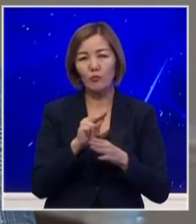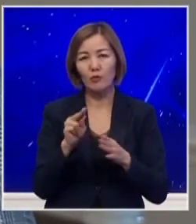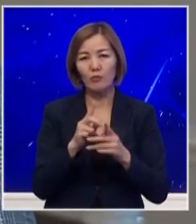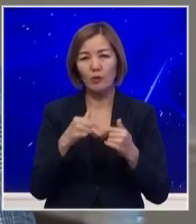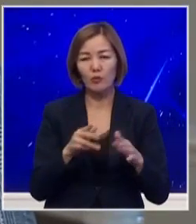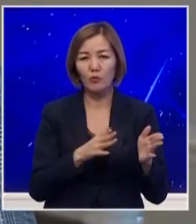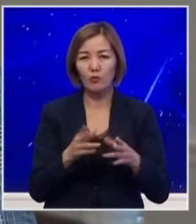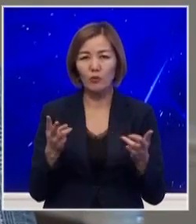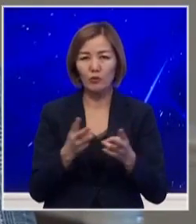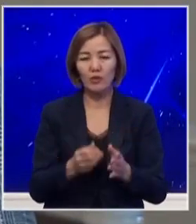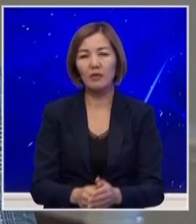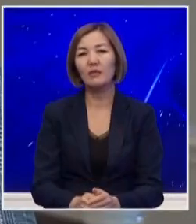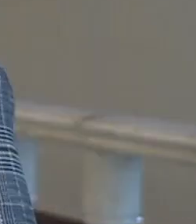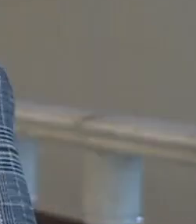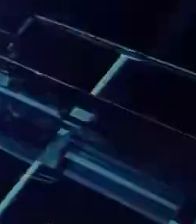ұйымдастыру.